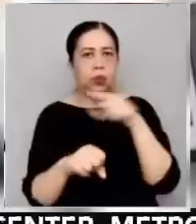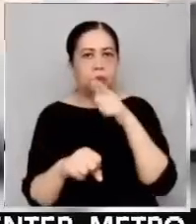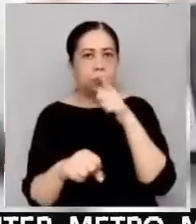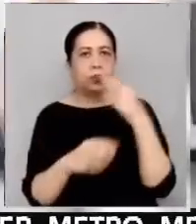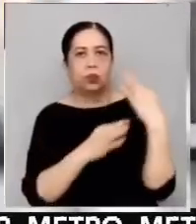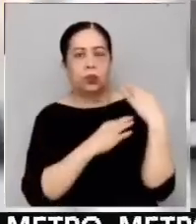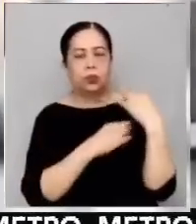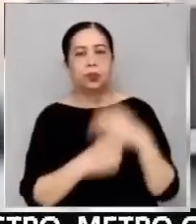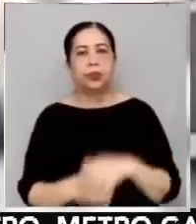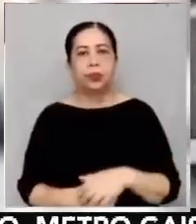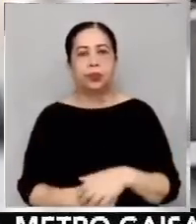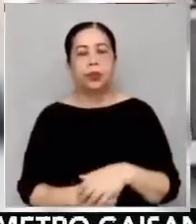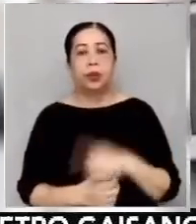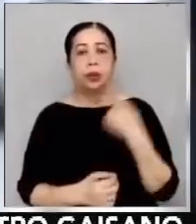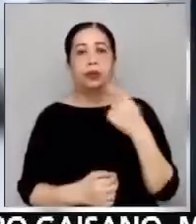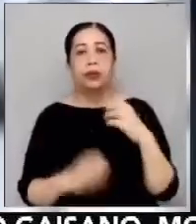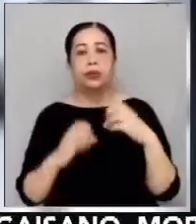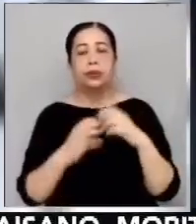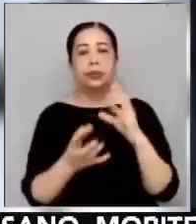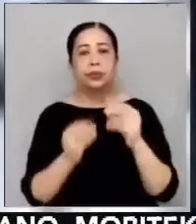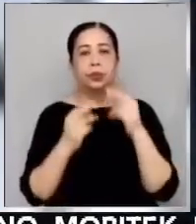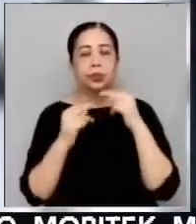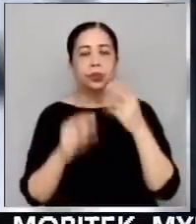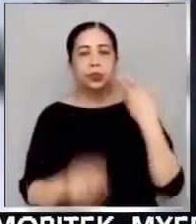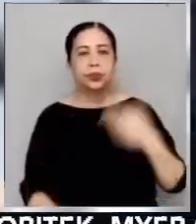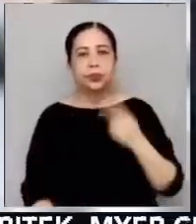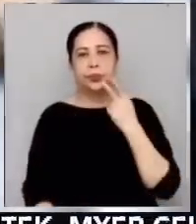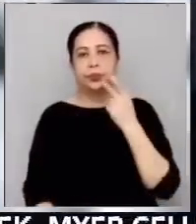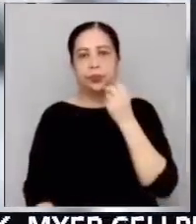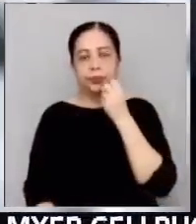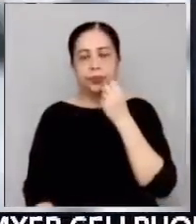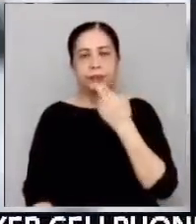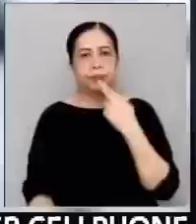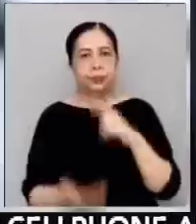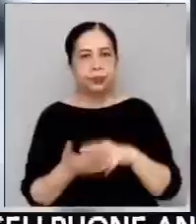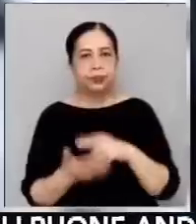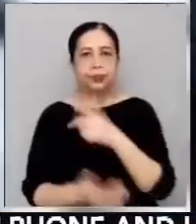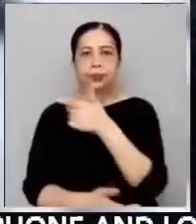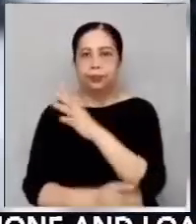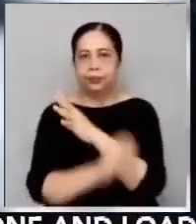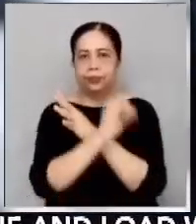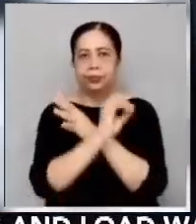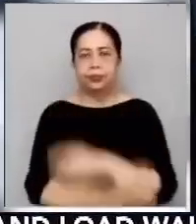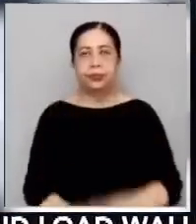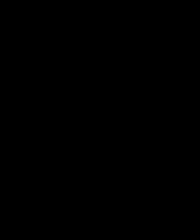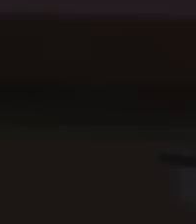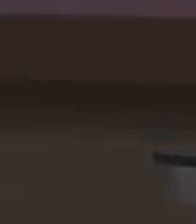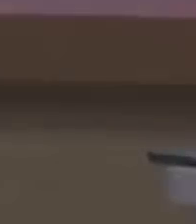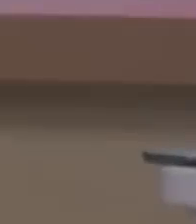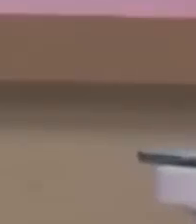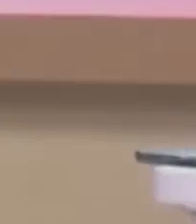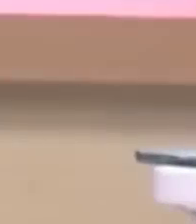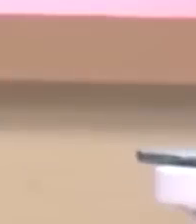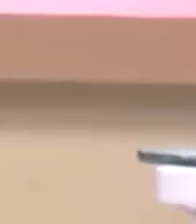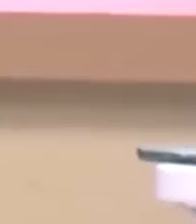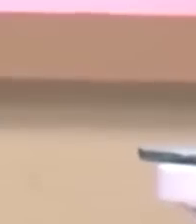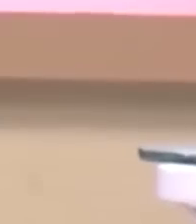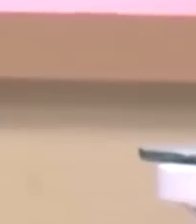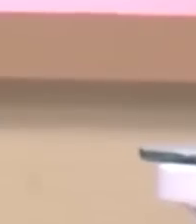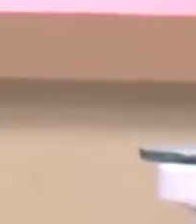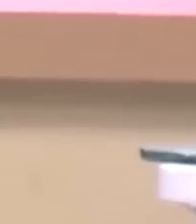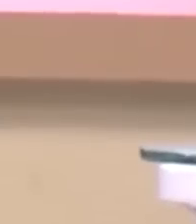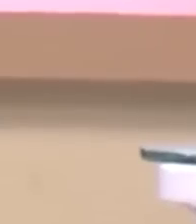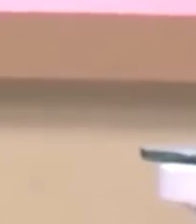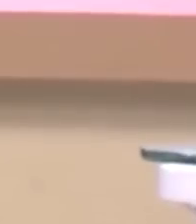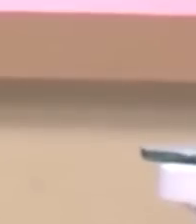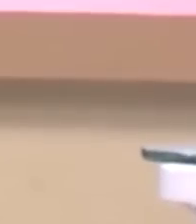Para sa GMA Integrated News, Katrina Son, Nakatutok, 24 Oras. Magandang balita